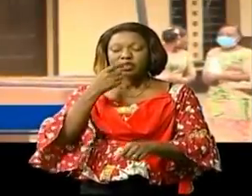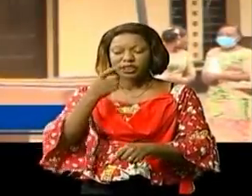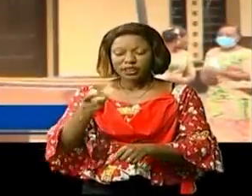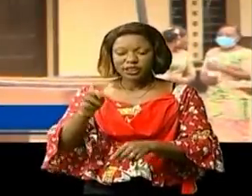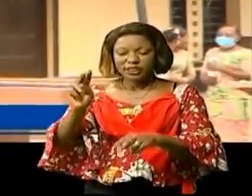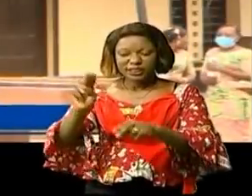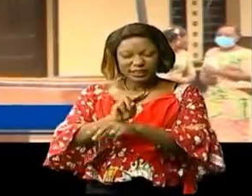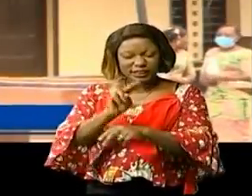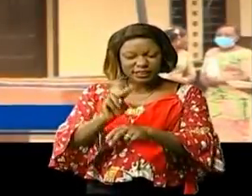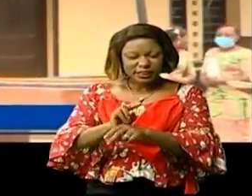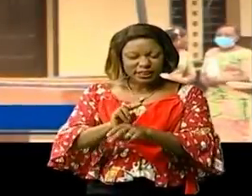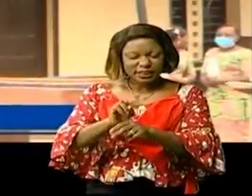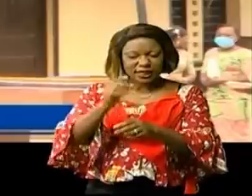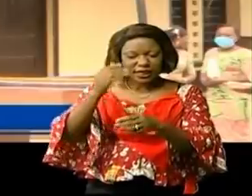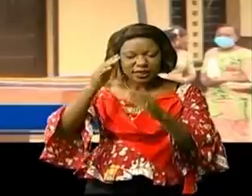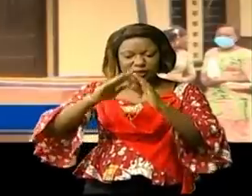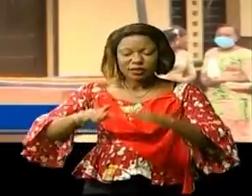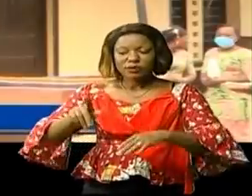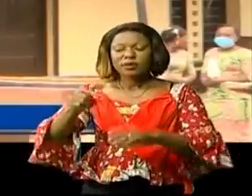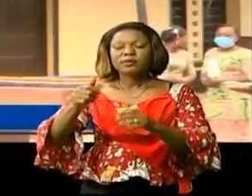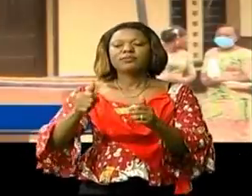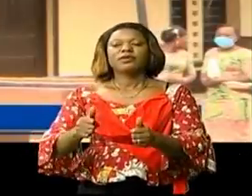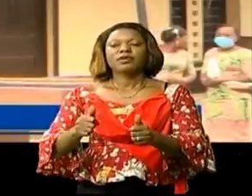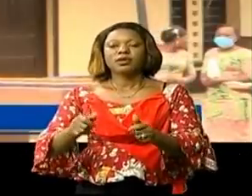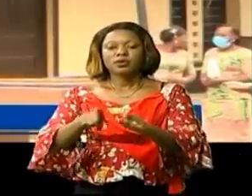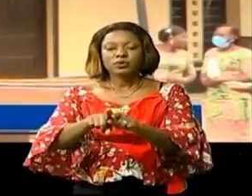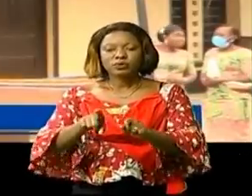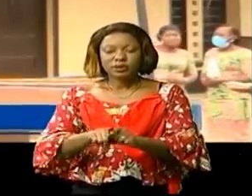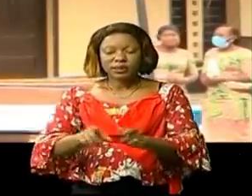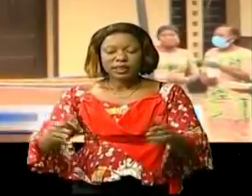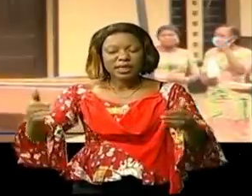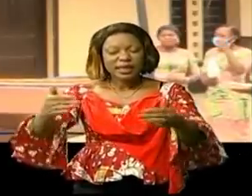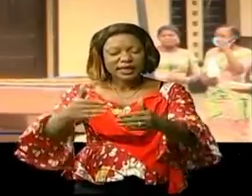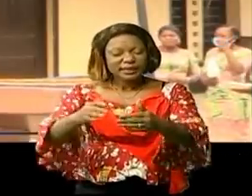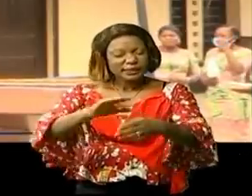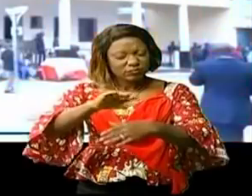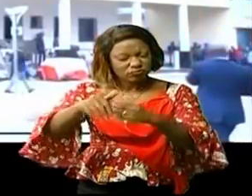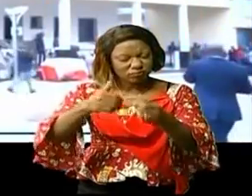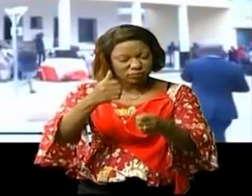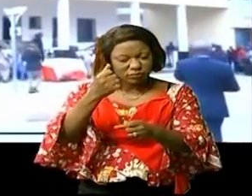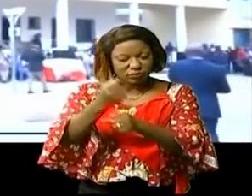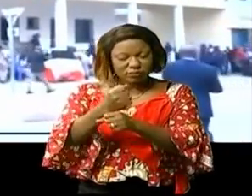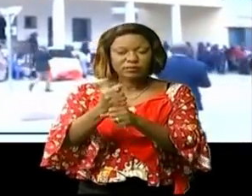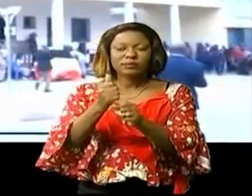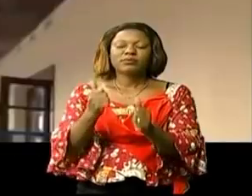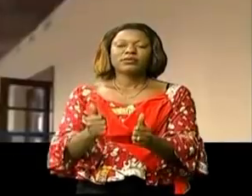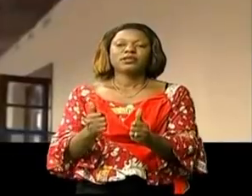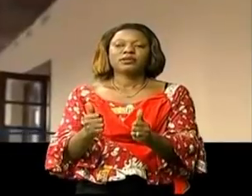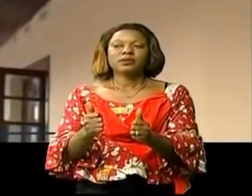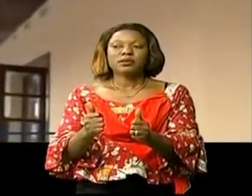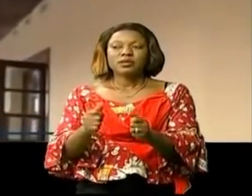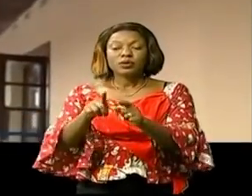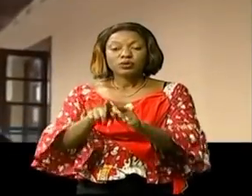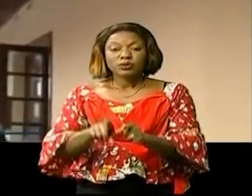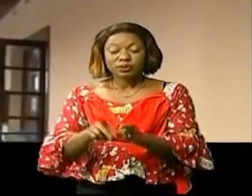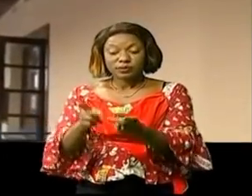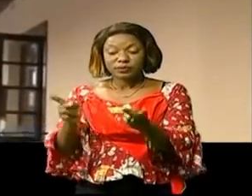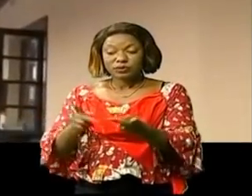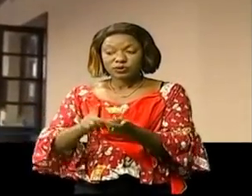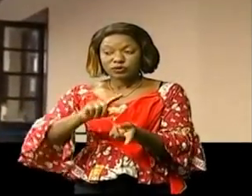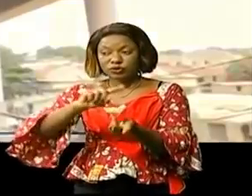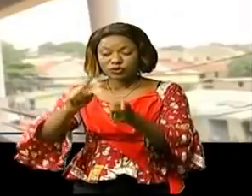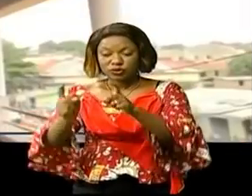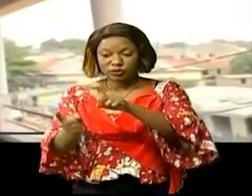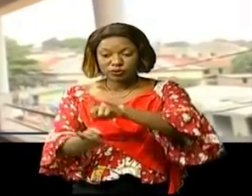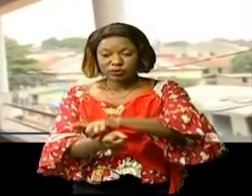des familles et à parfaire les prestations à l'image de cet environnement de travail transformé pour permettre à